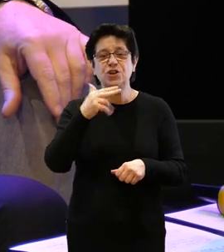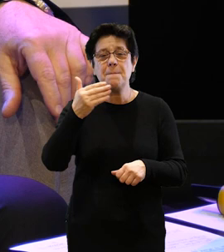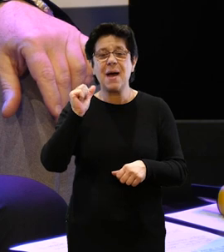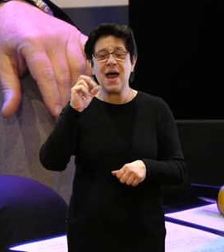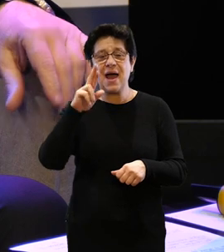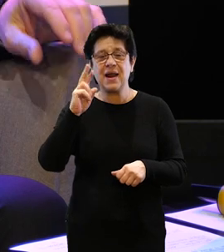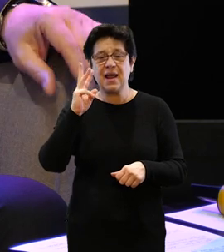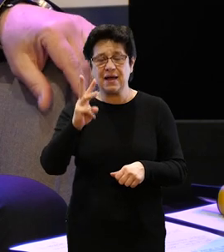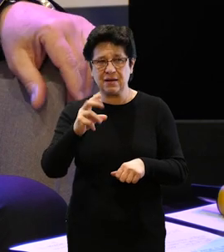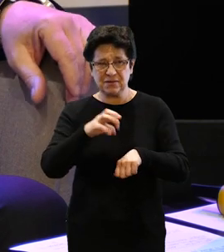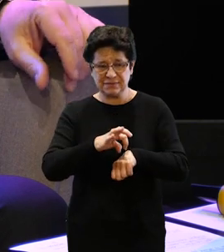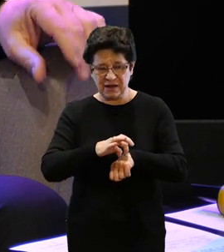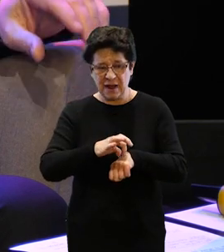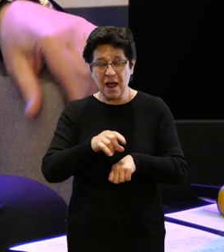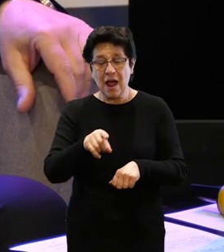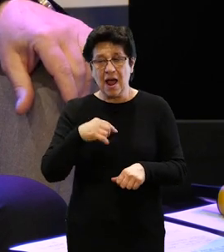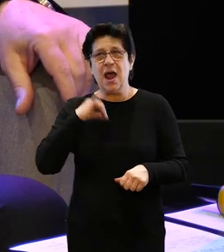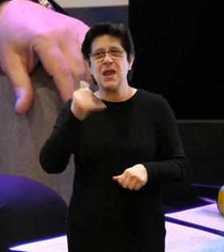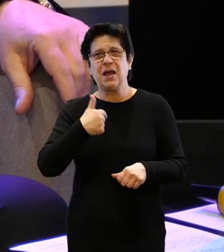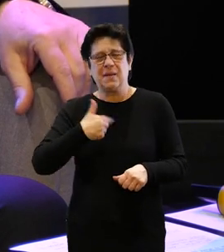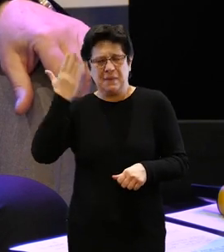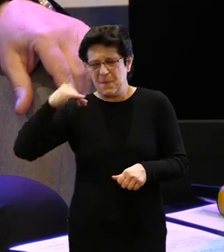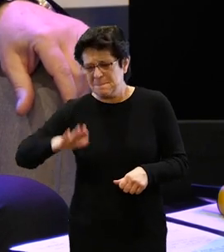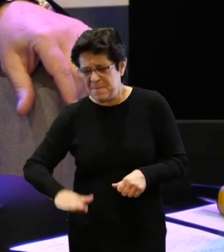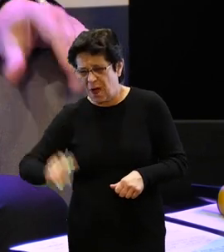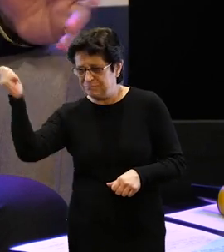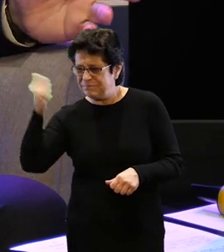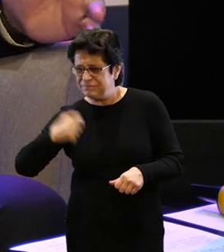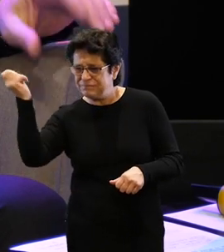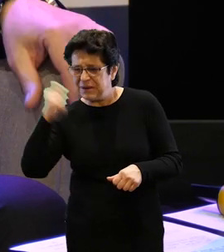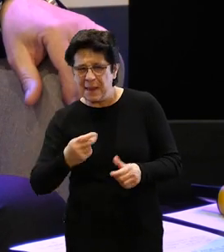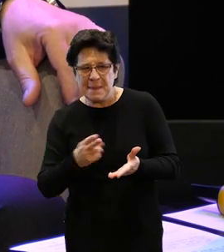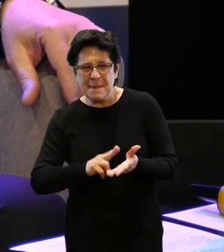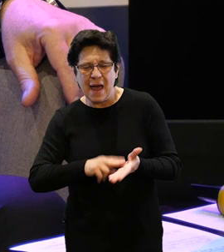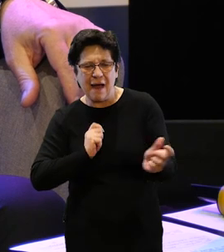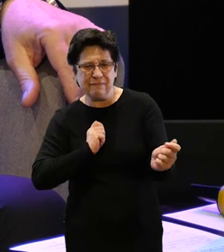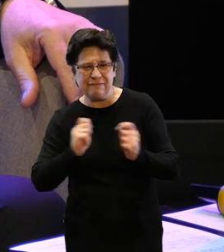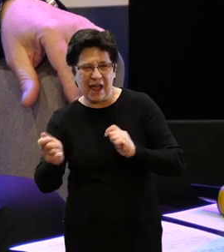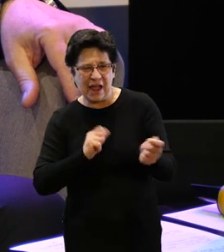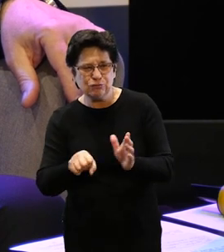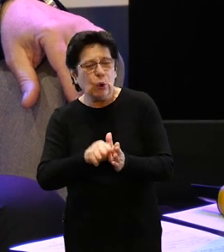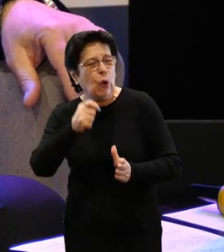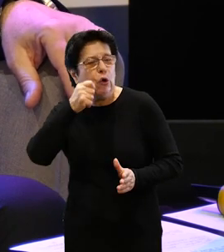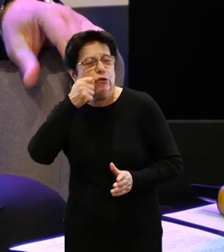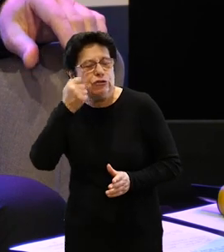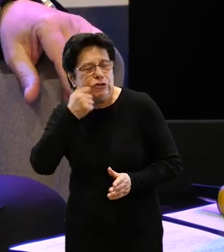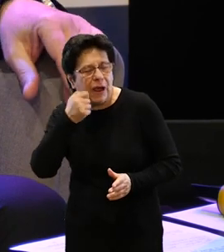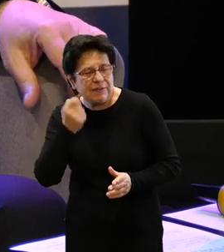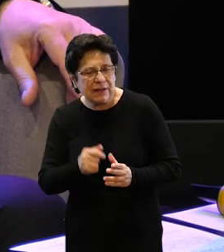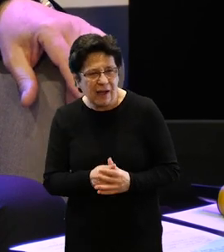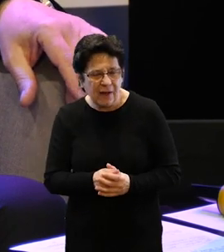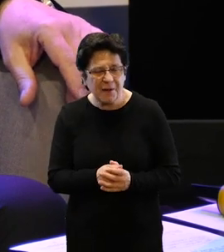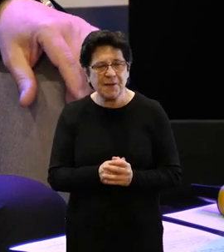ponieważ jak przyjeżdżałem do dziadka na wakacje to czasami No wiadomo no zdrowie starszych ludzi Jak to się mówi